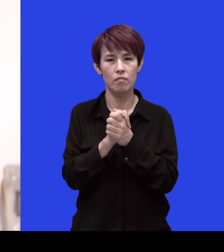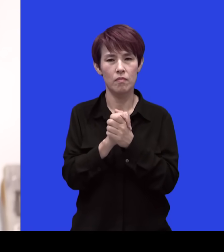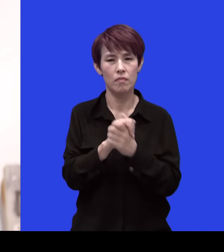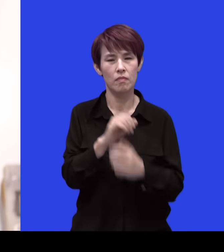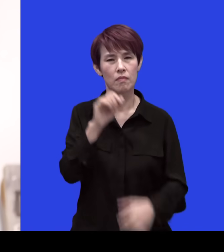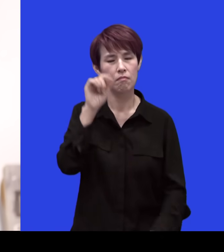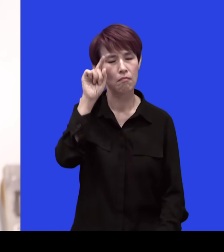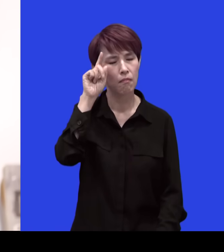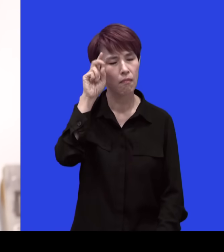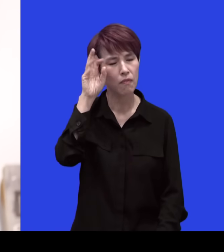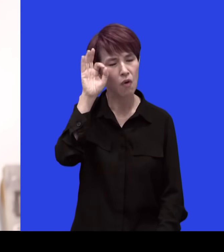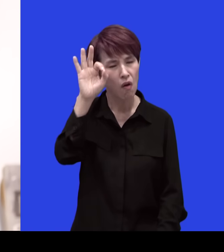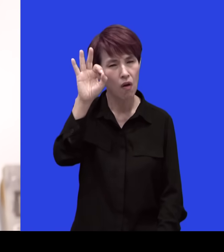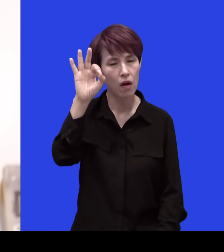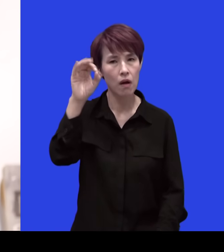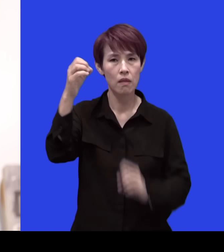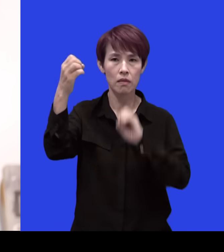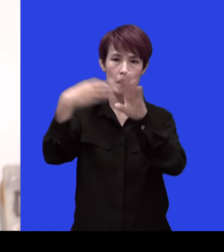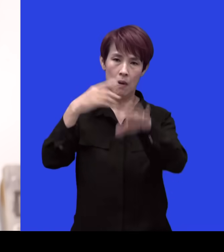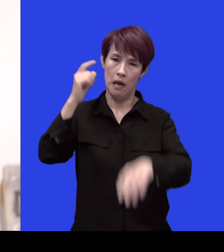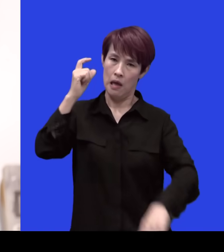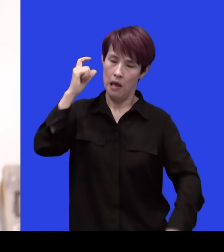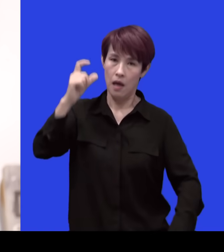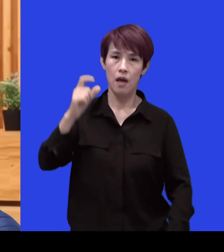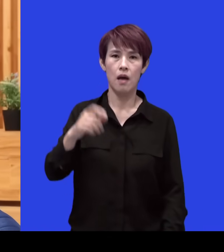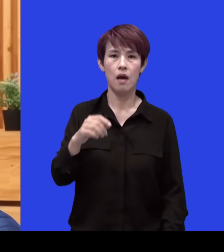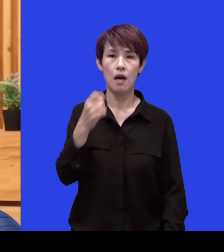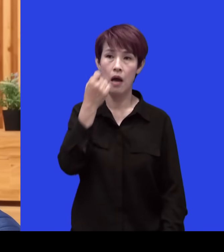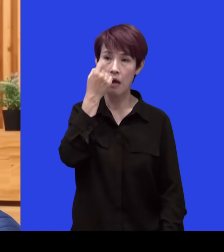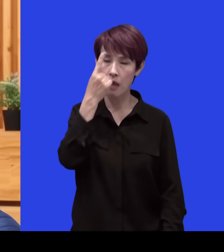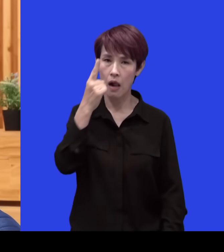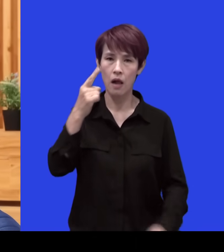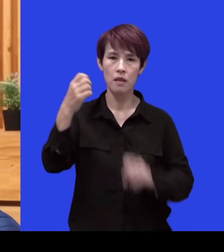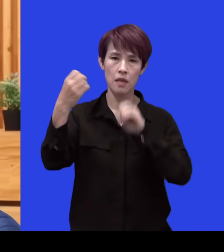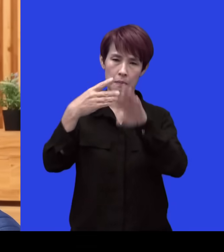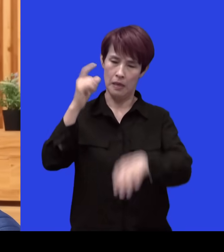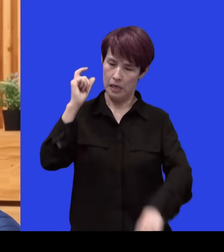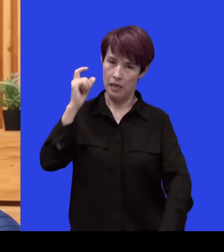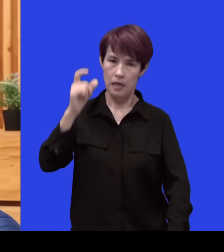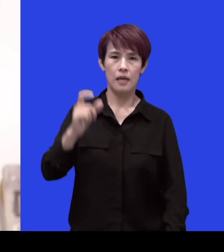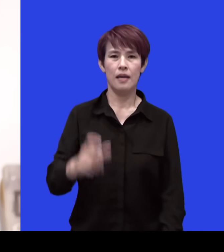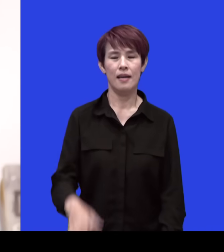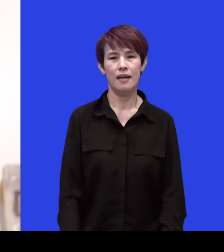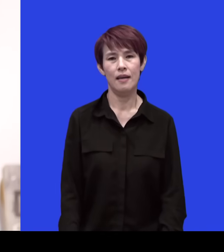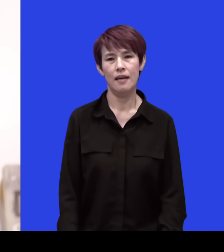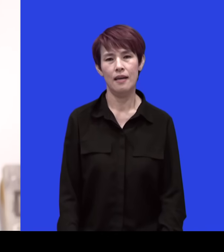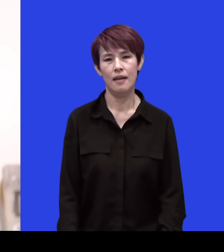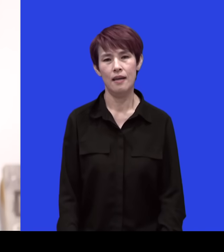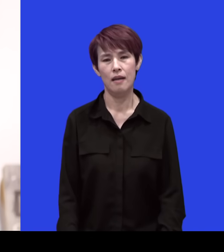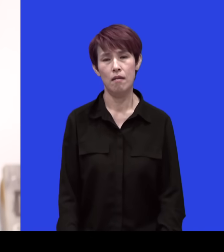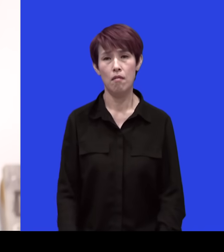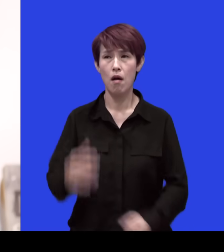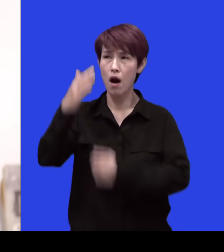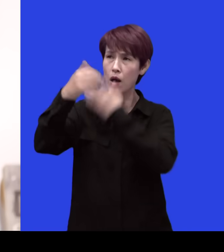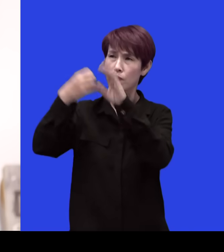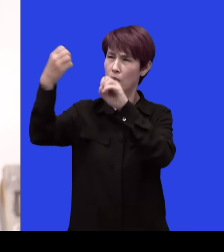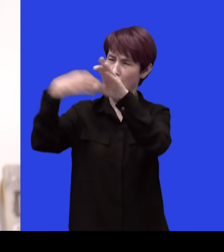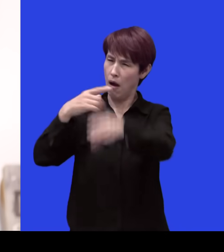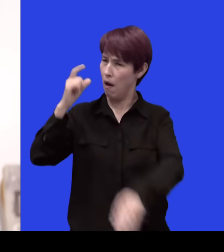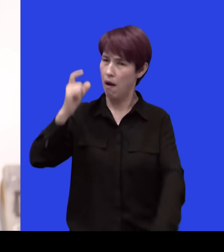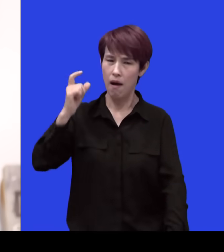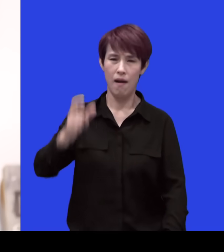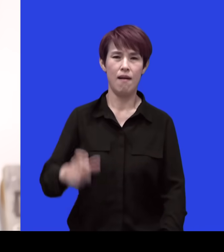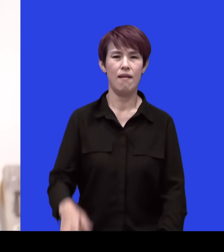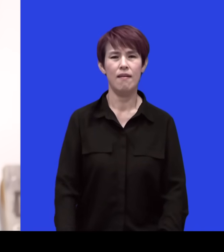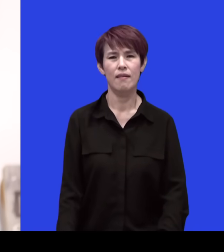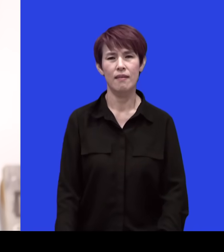열흘이 돼도 강감, 예. 한 달이 돼도 강감. 뭐 하나님의 음성을 듣고 싶었는데. 그렇죠. 이제 예. 내가 마음의 가야 할 음성을